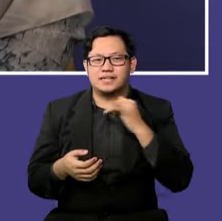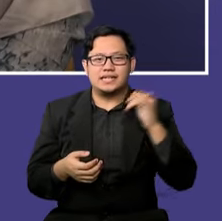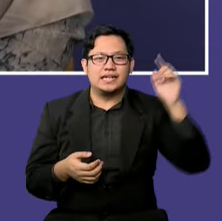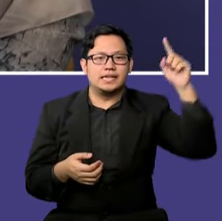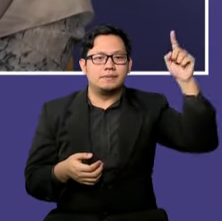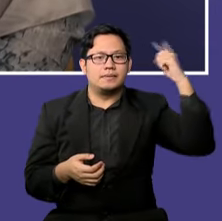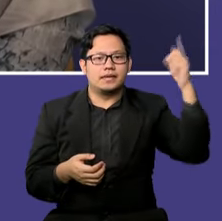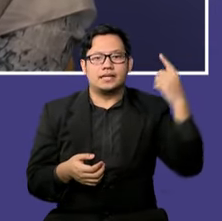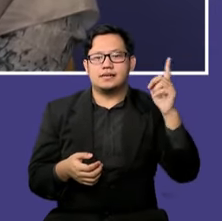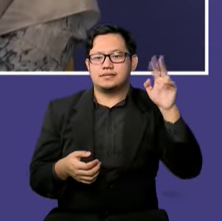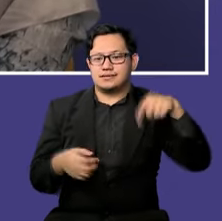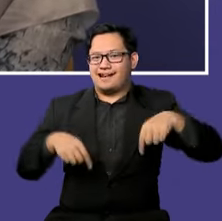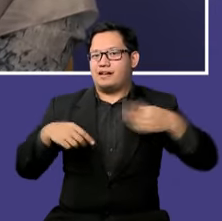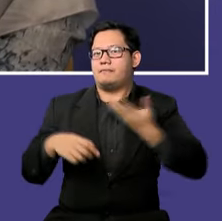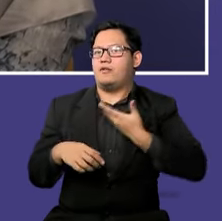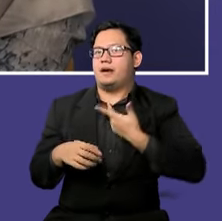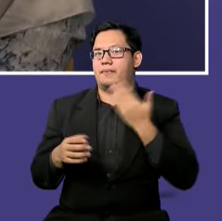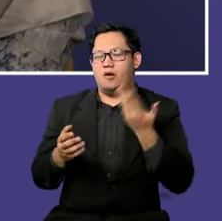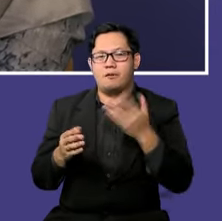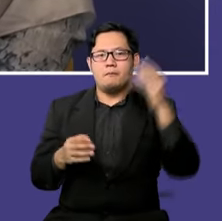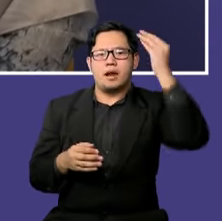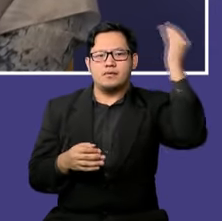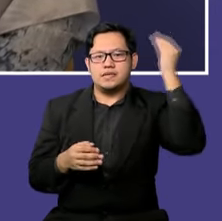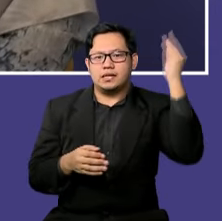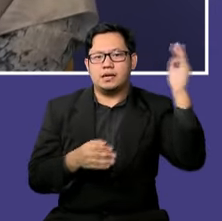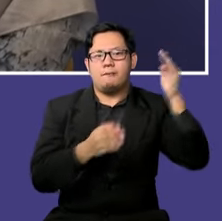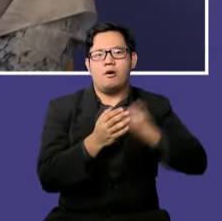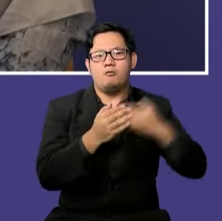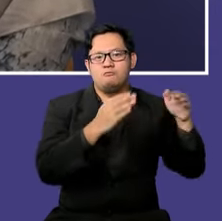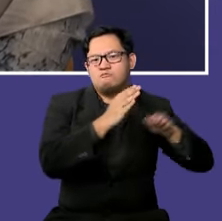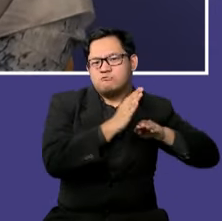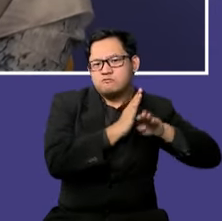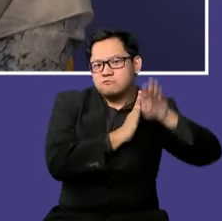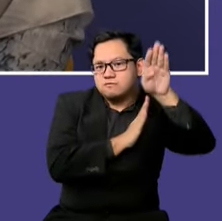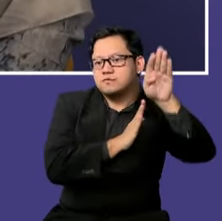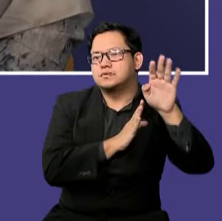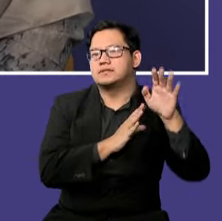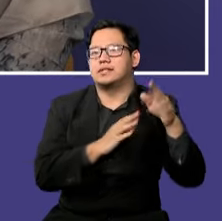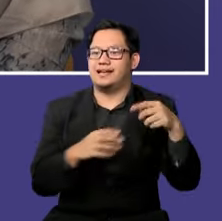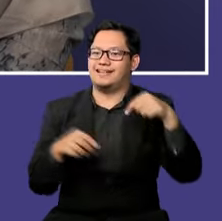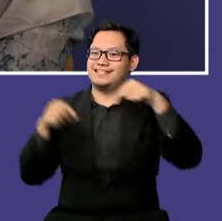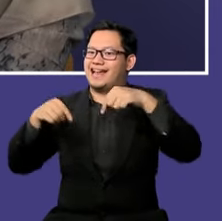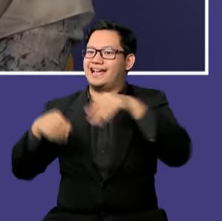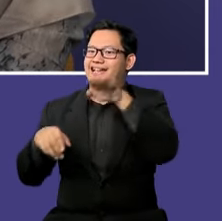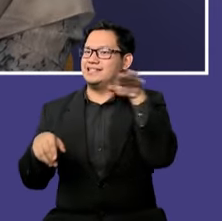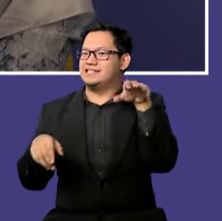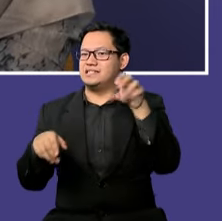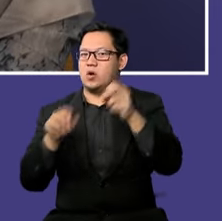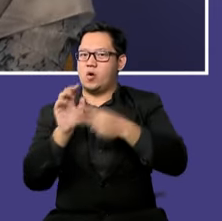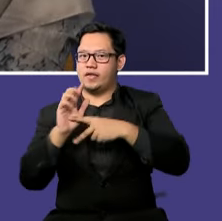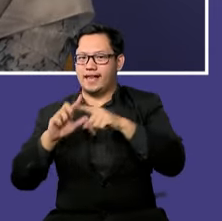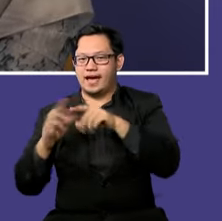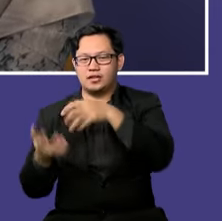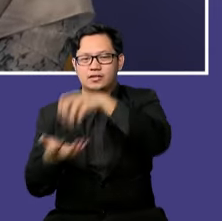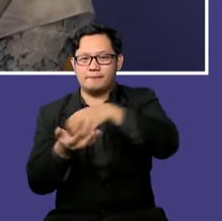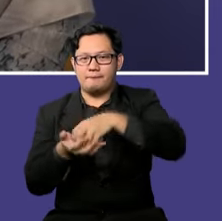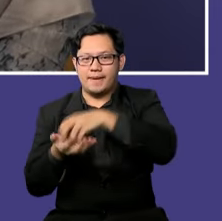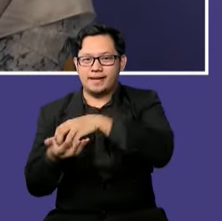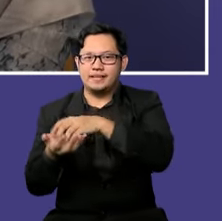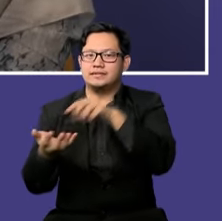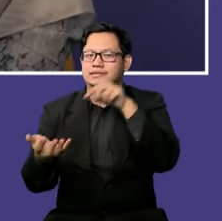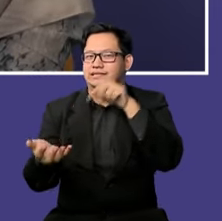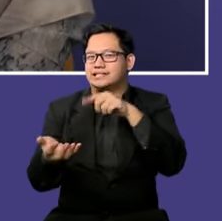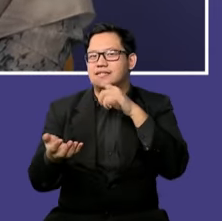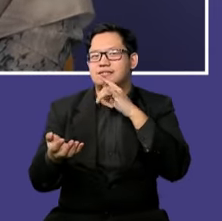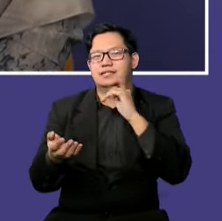pariwisata domestik Oke seberapa Hai ini zona ini bisa menjadi panduan bagi masyarakat yang